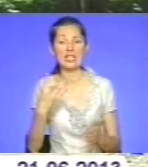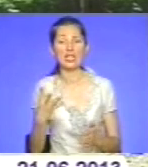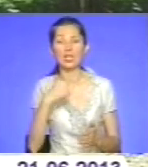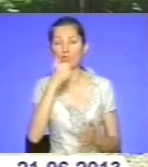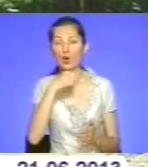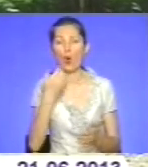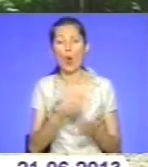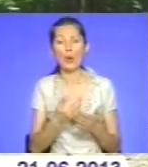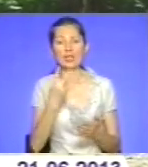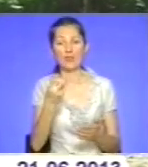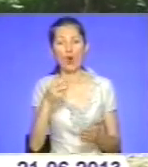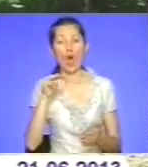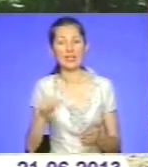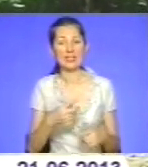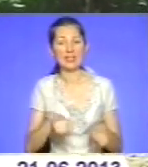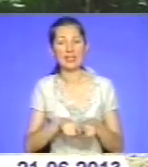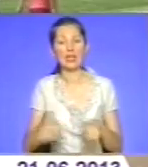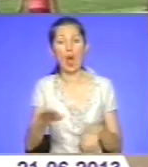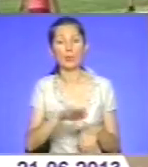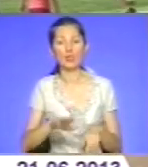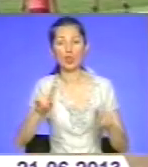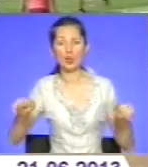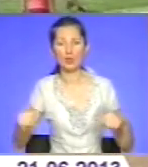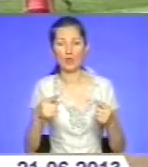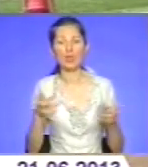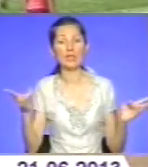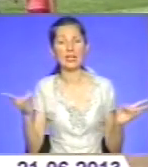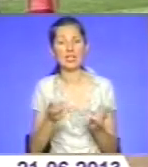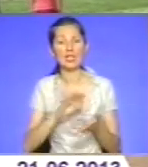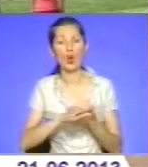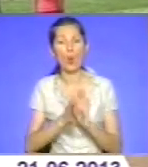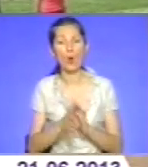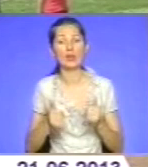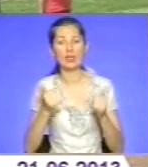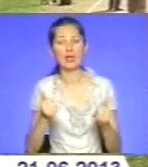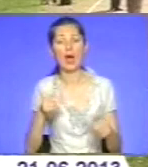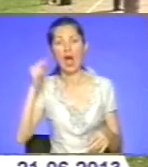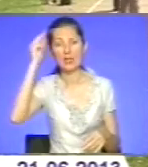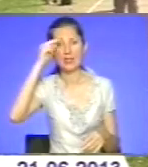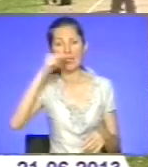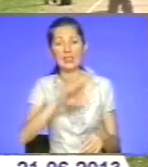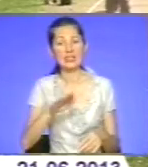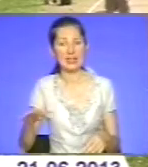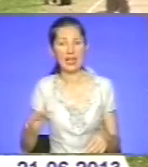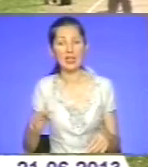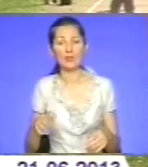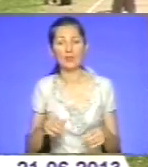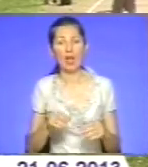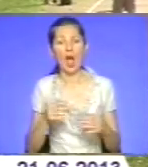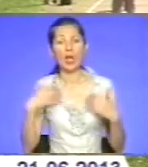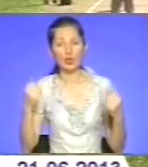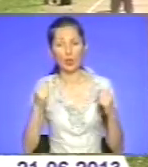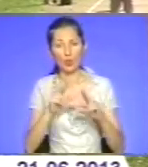року майже на 2000 таких площадок створять належні умови для занять дітей спортом, обіцяють тернопільські обласні